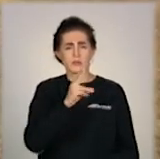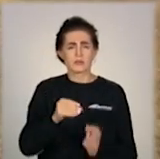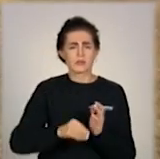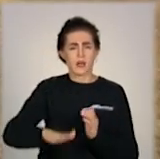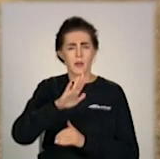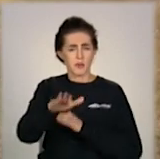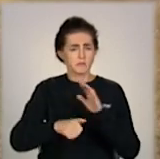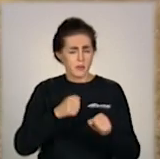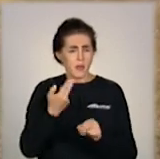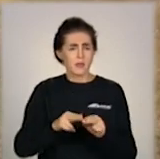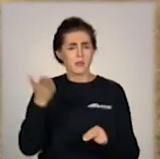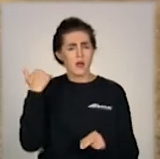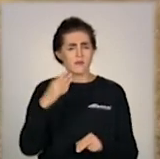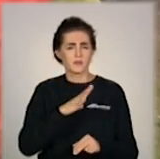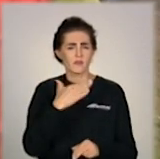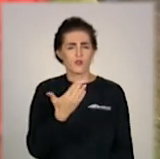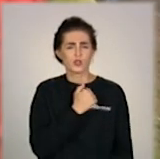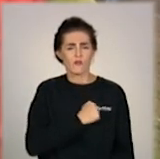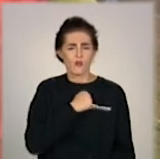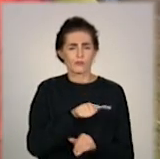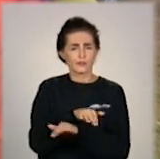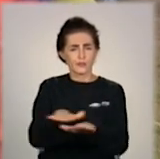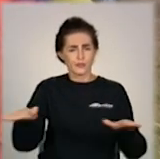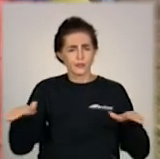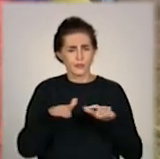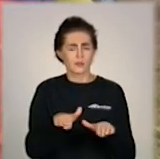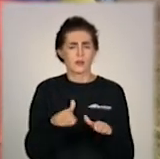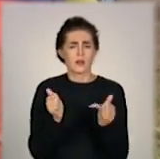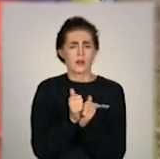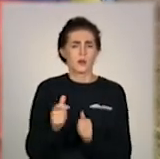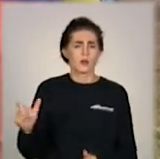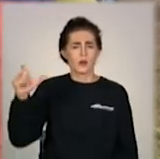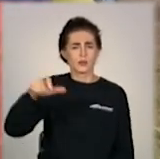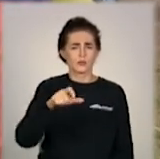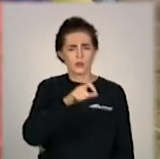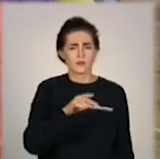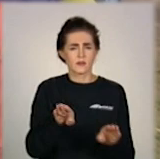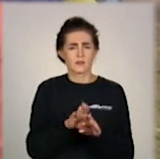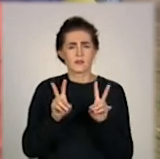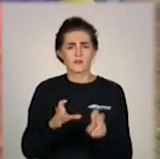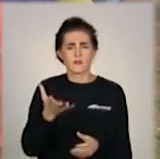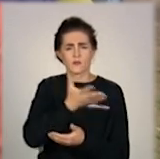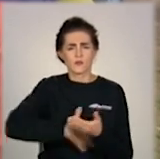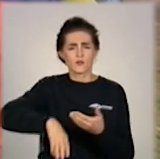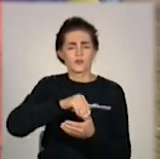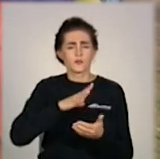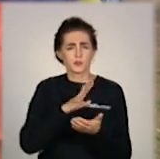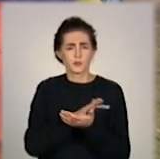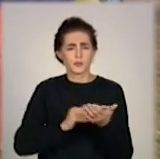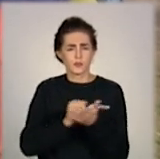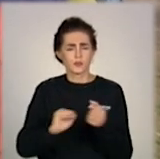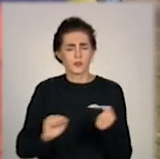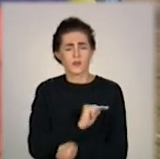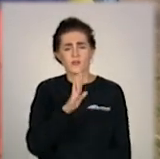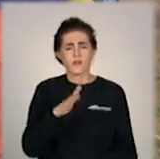раніше люди випасали худобу. Доступу до річки немає. Він як культивував весною, і ось